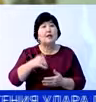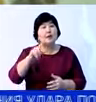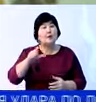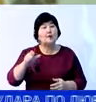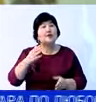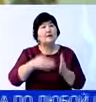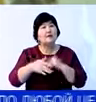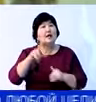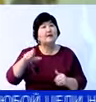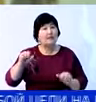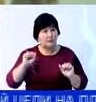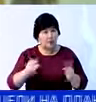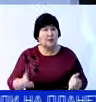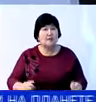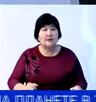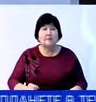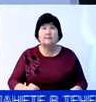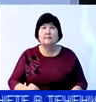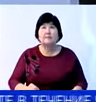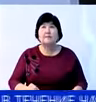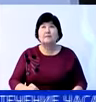с ограниченными возможностями.